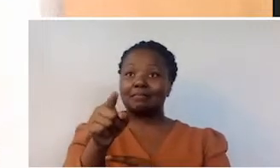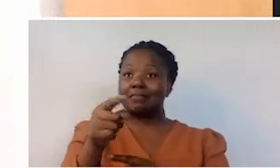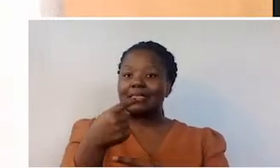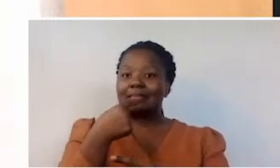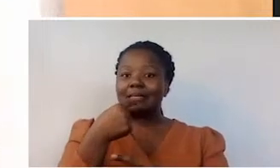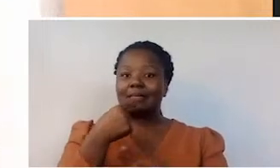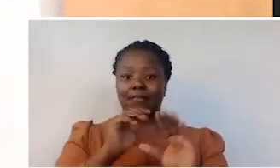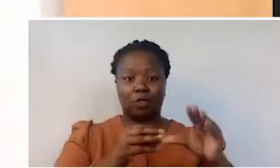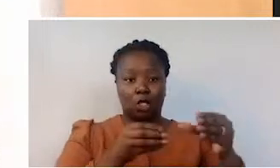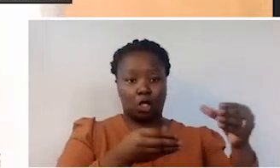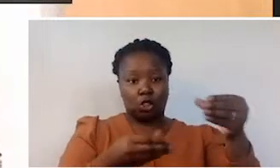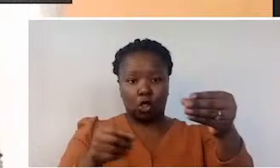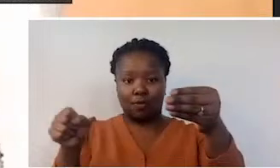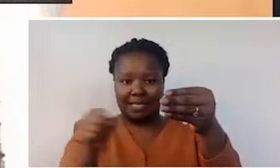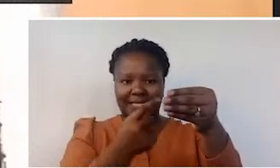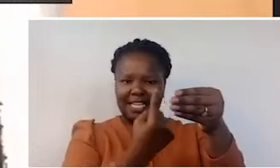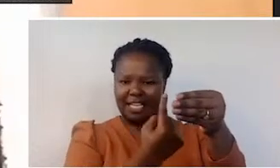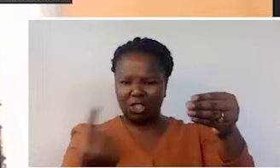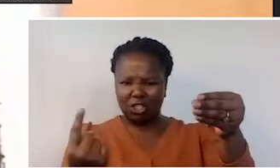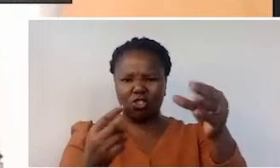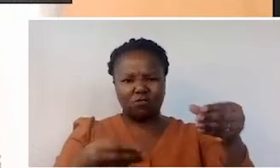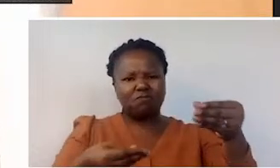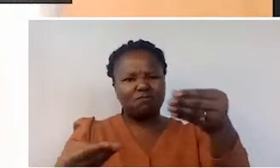l'éducation inclusive.